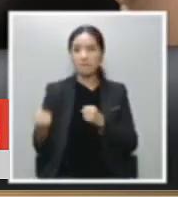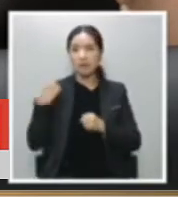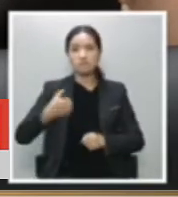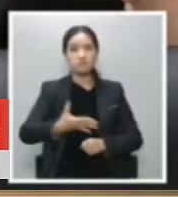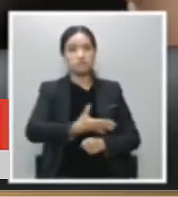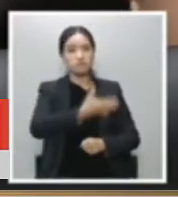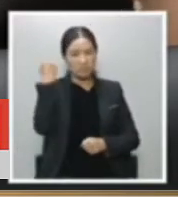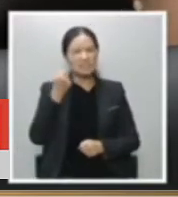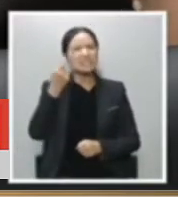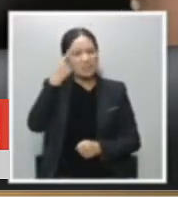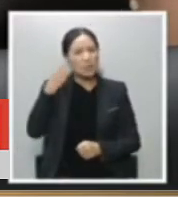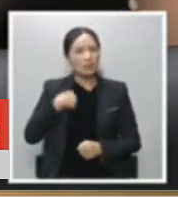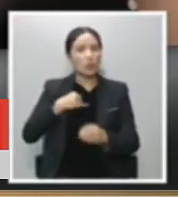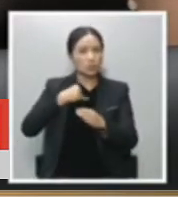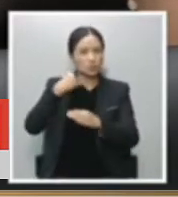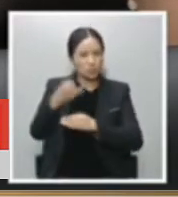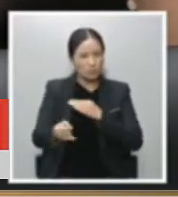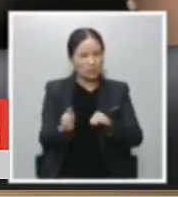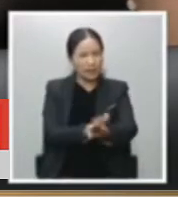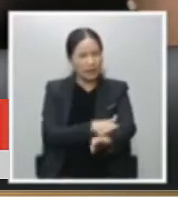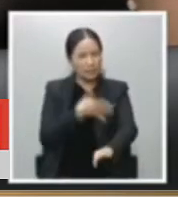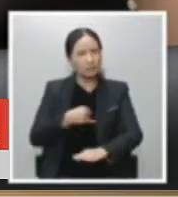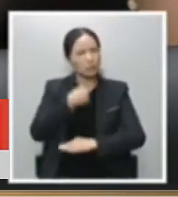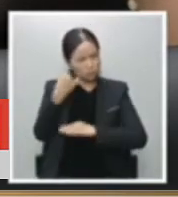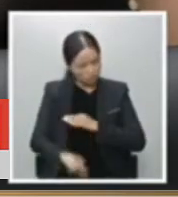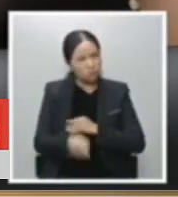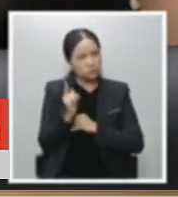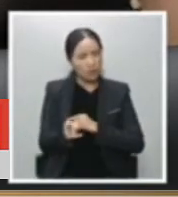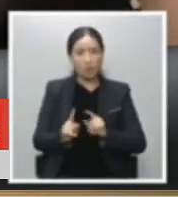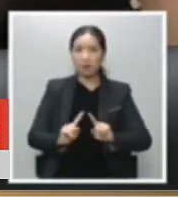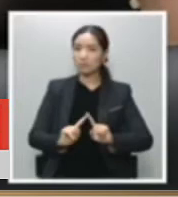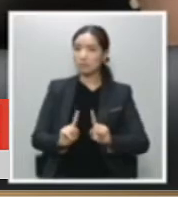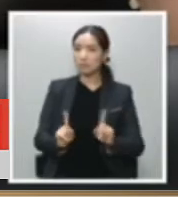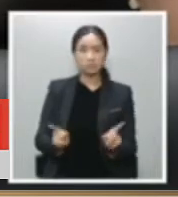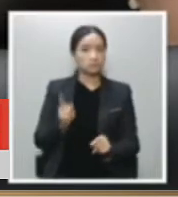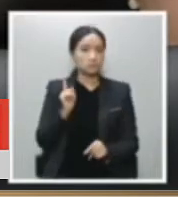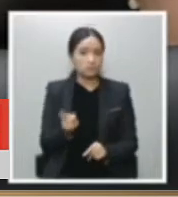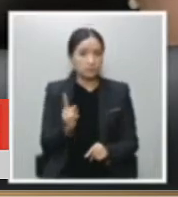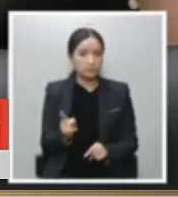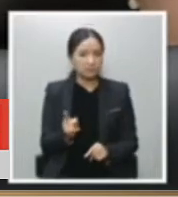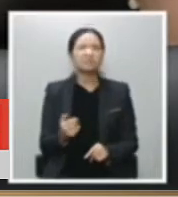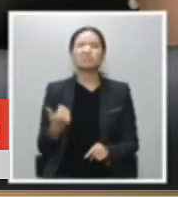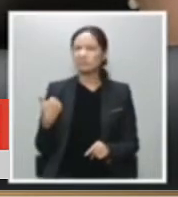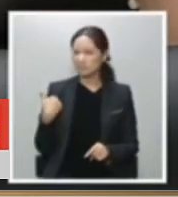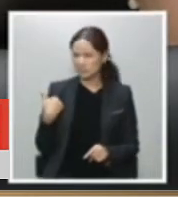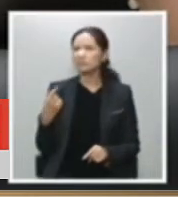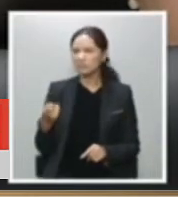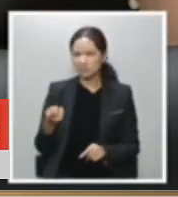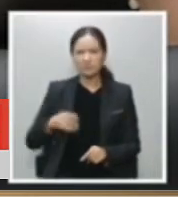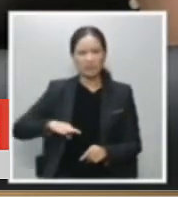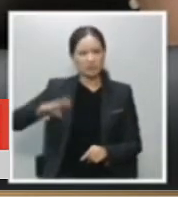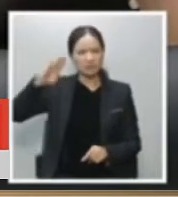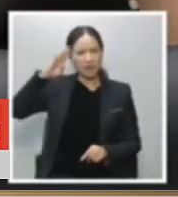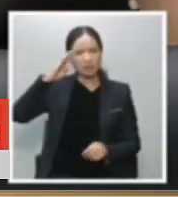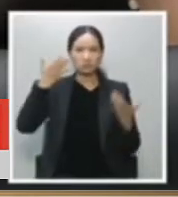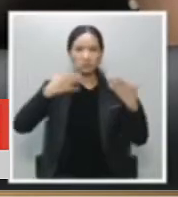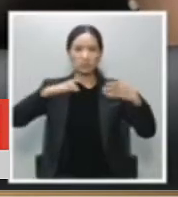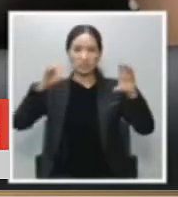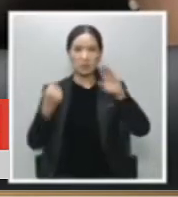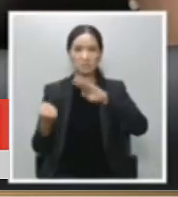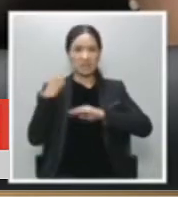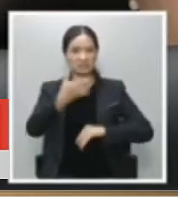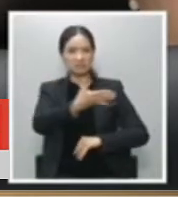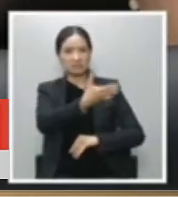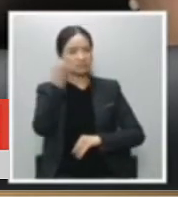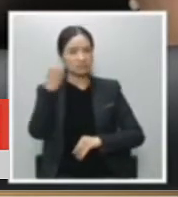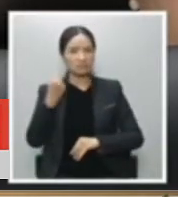บสิ้นไปตั้งแต่นมนานกาเลมาแล้วแต่ในความเป็นจริงยังมีการรัฐประหารมาโด